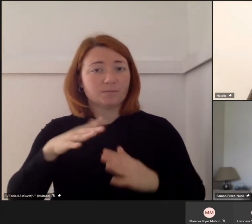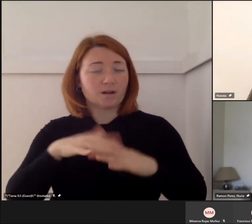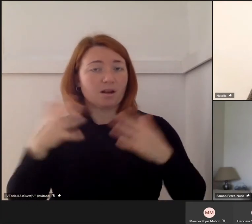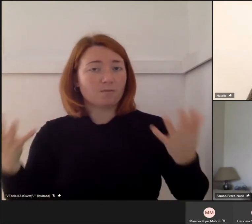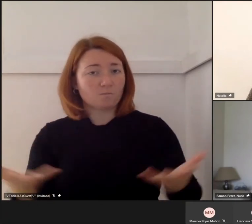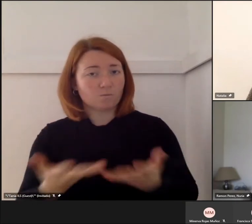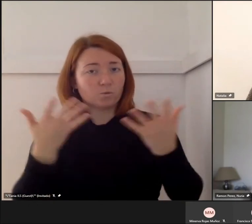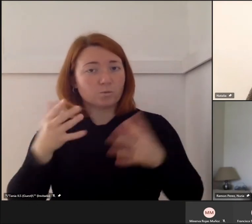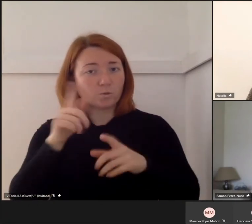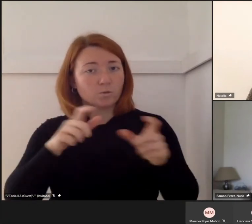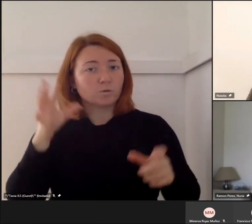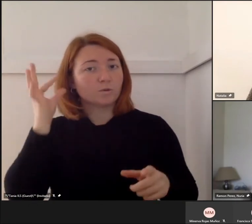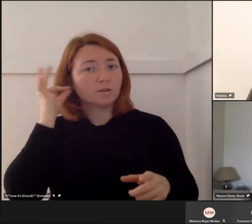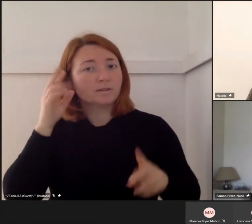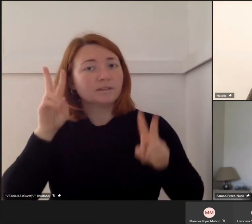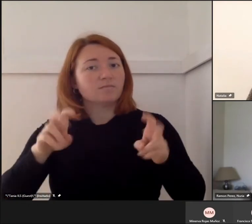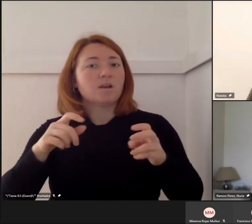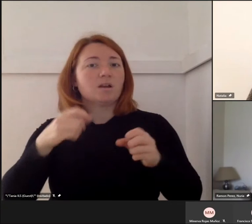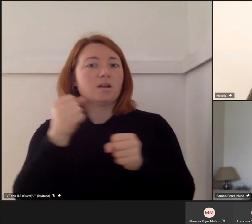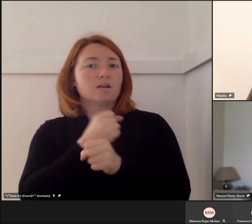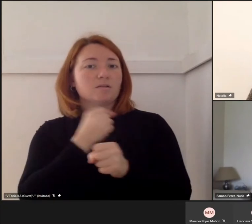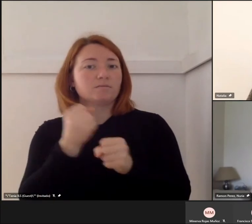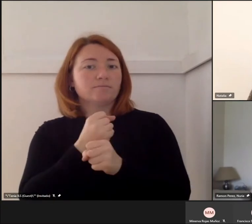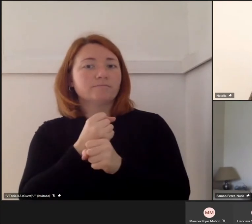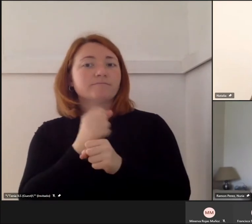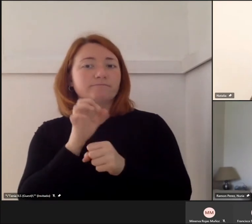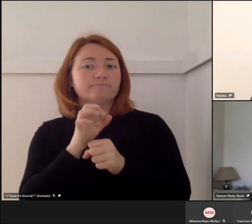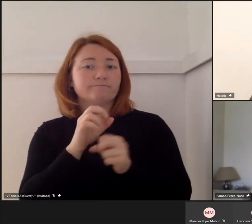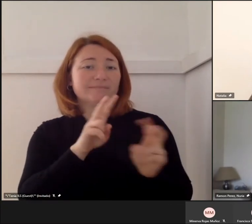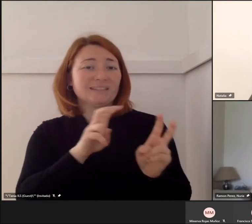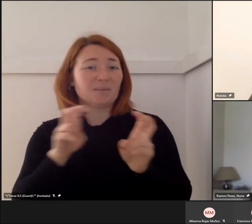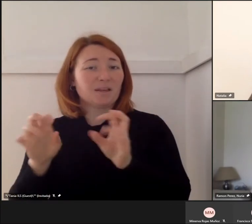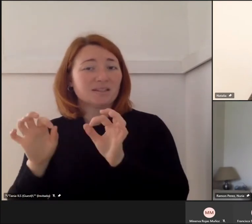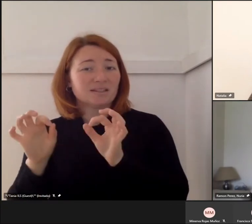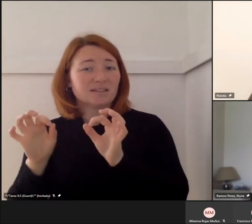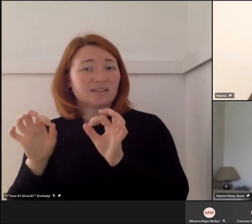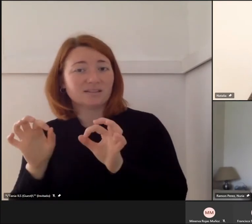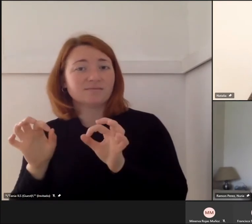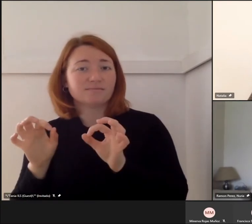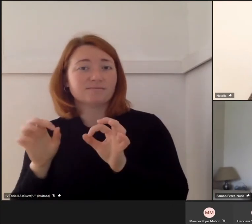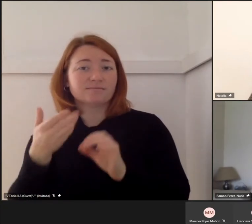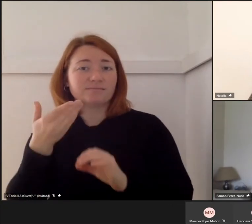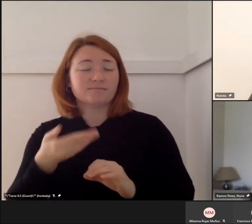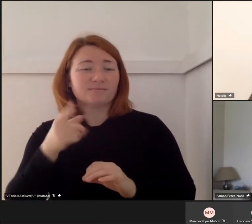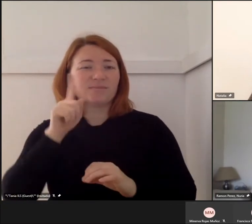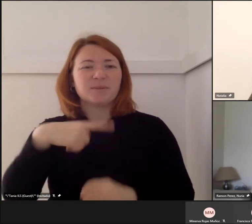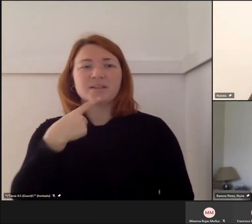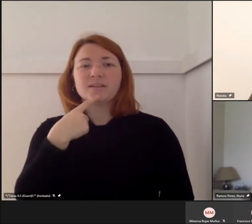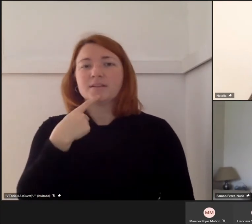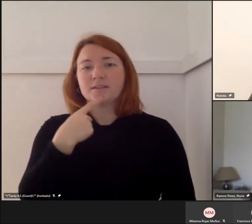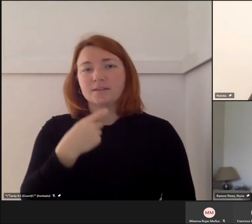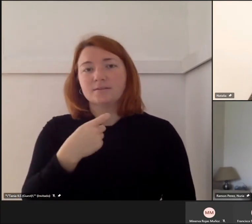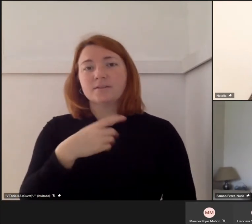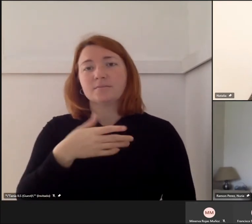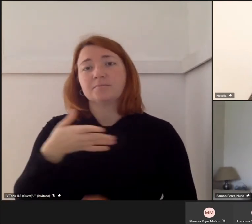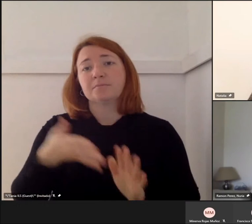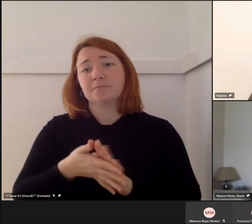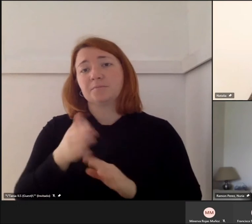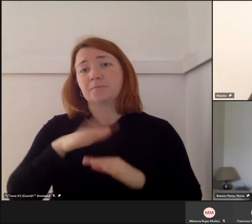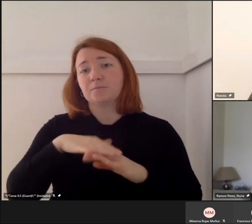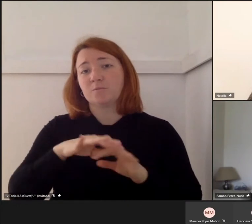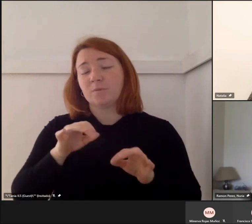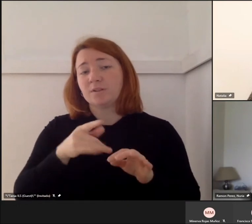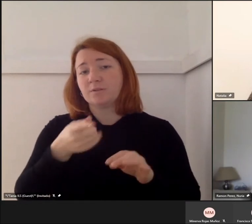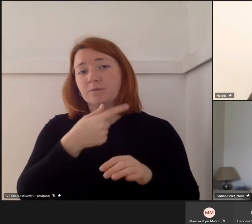dones a nivell laboral, no? Per tant, bueno, són molts elements, també per això la complexitat, no? I per això segurament tampoc no hem avançat tant